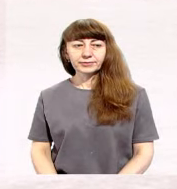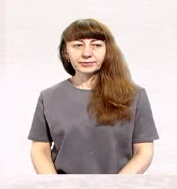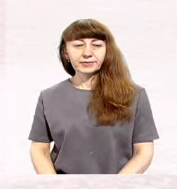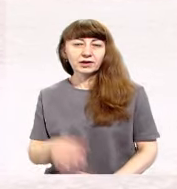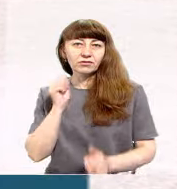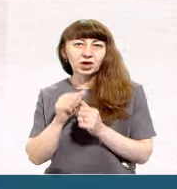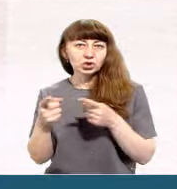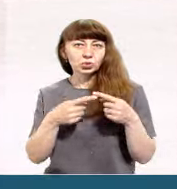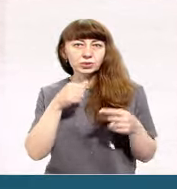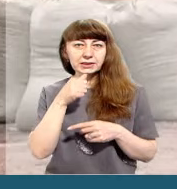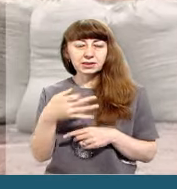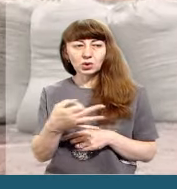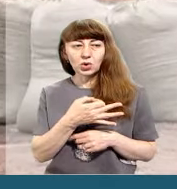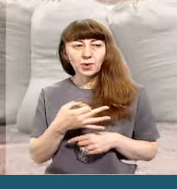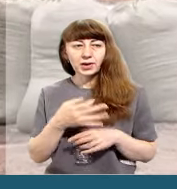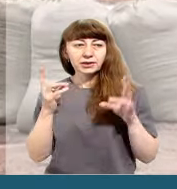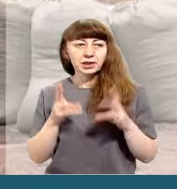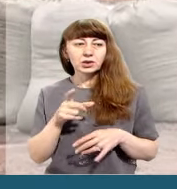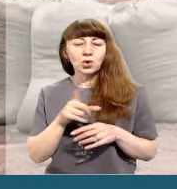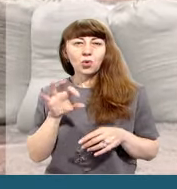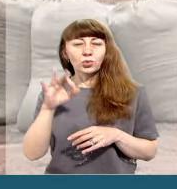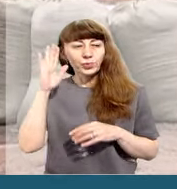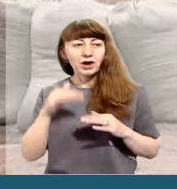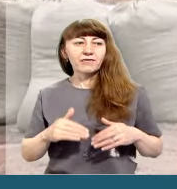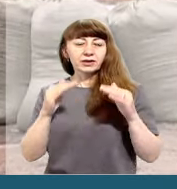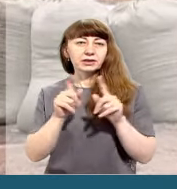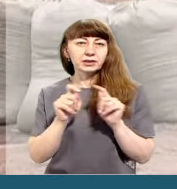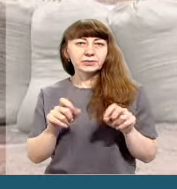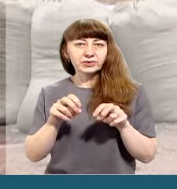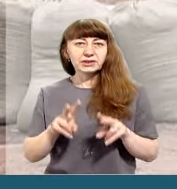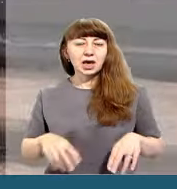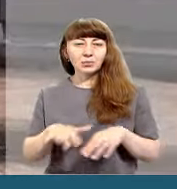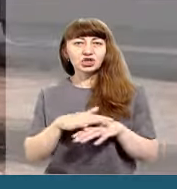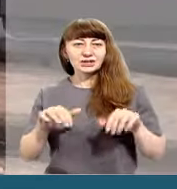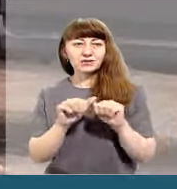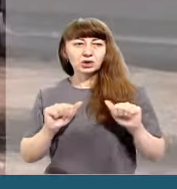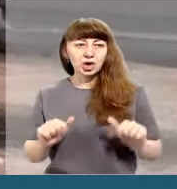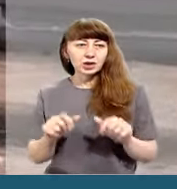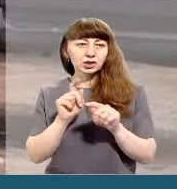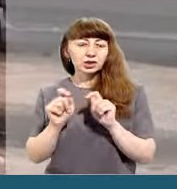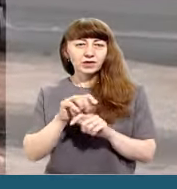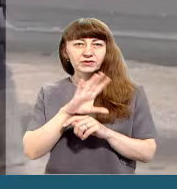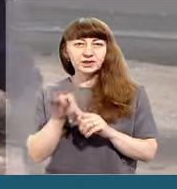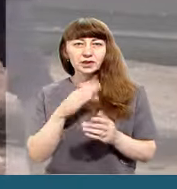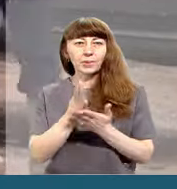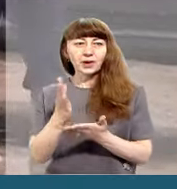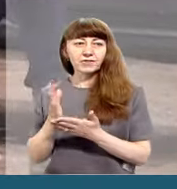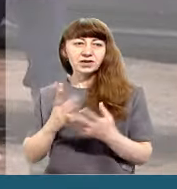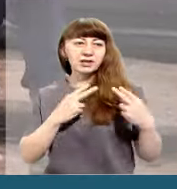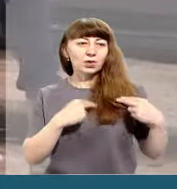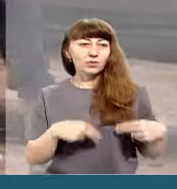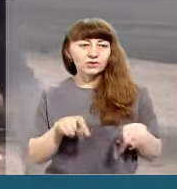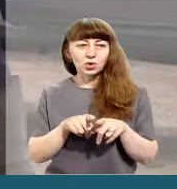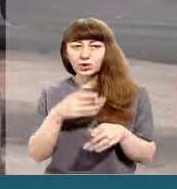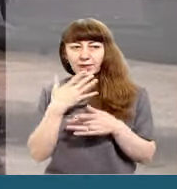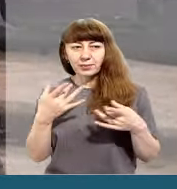В каждом регионе Кустанайской области пострадавшим от паводка создан специальный общественный штаб. Они курируют почти все направления работы в